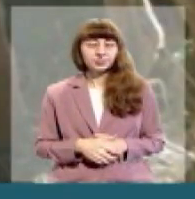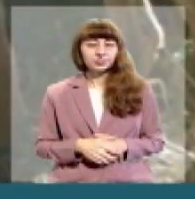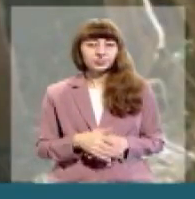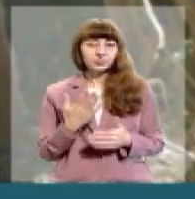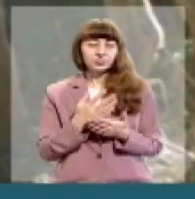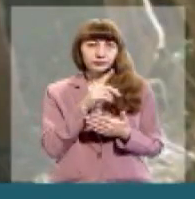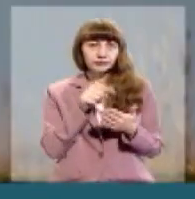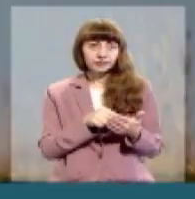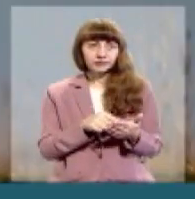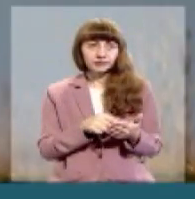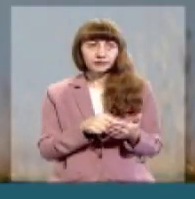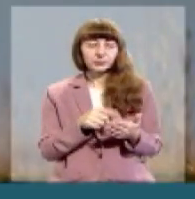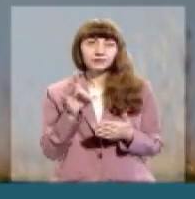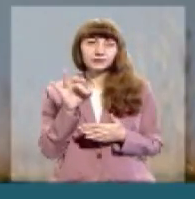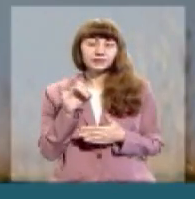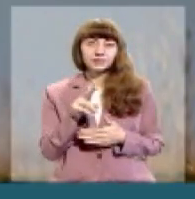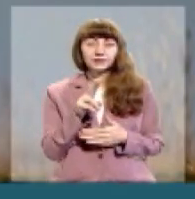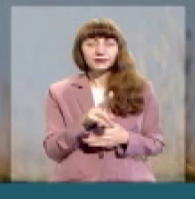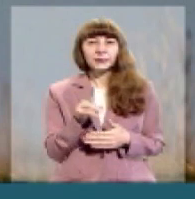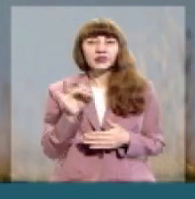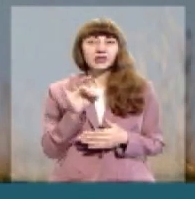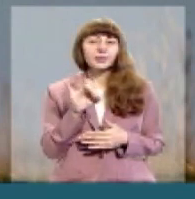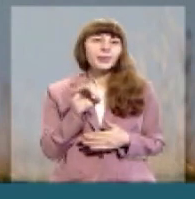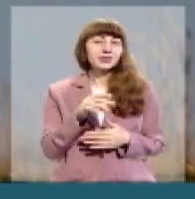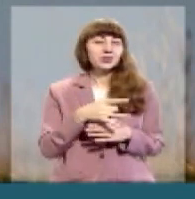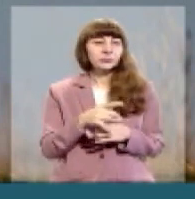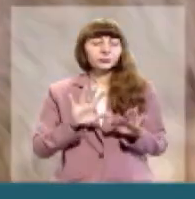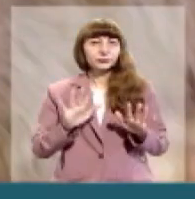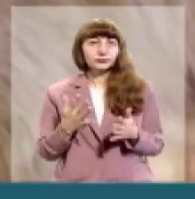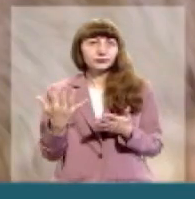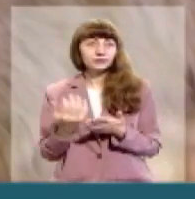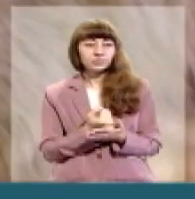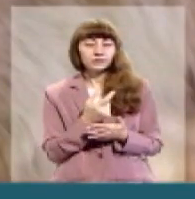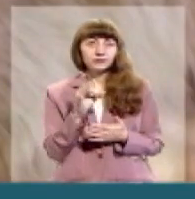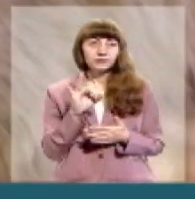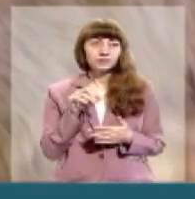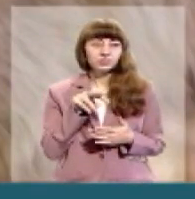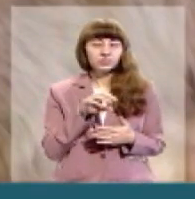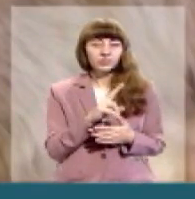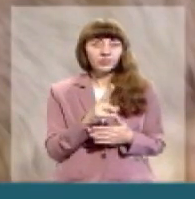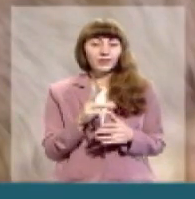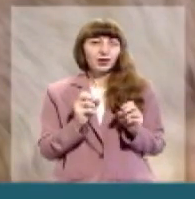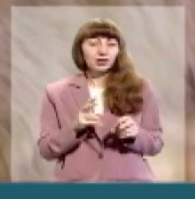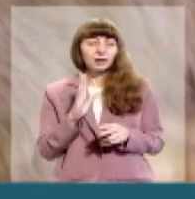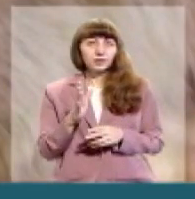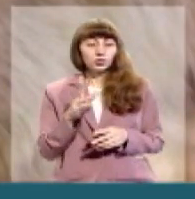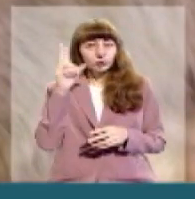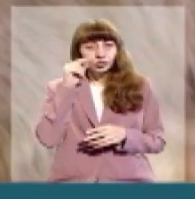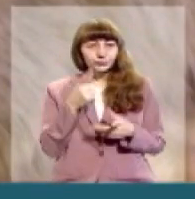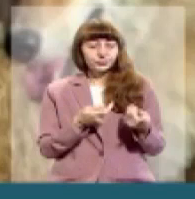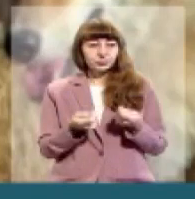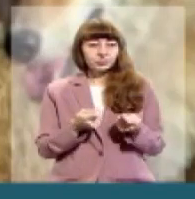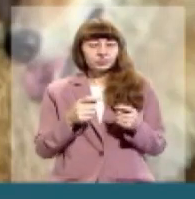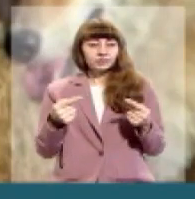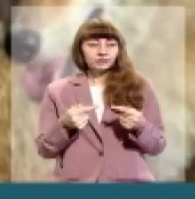қауіп төнген жағдайда олардың саны Қазақстан Республикасының заңнамасына сәйкес реттелетін болады, дейді Қостанай облысының жануарлар дүниесі